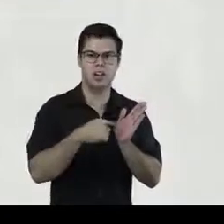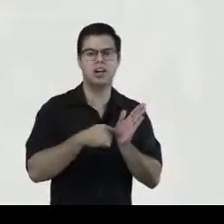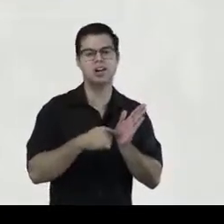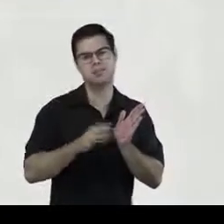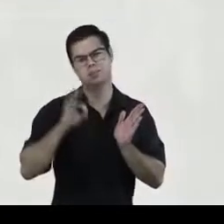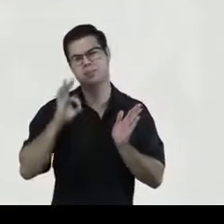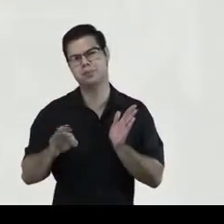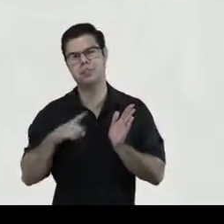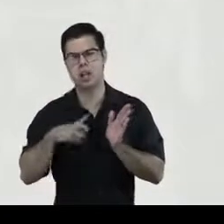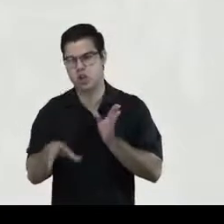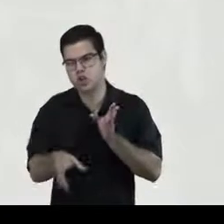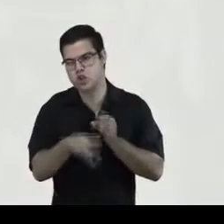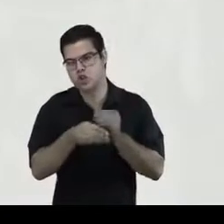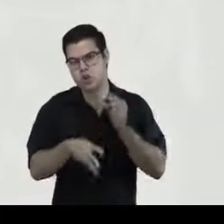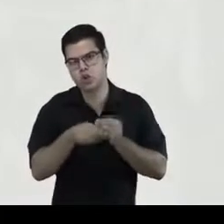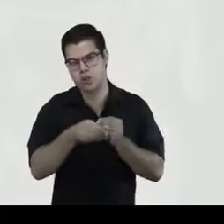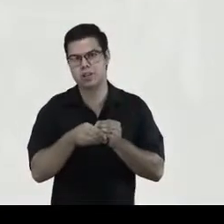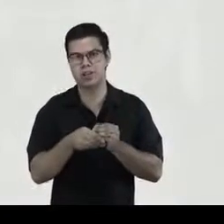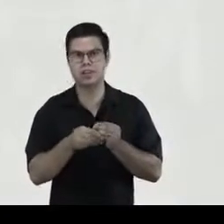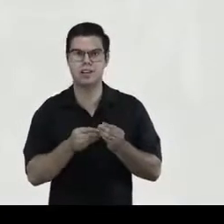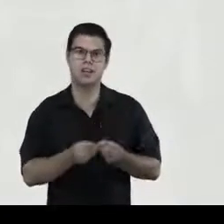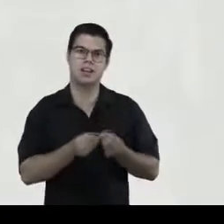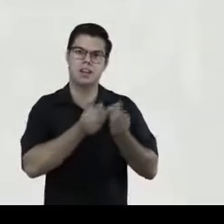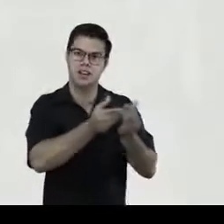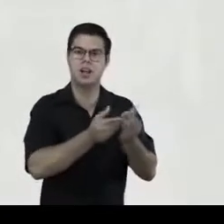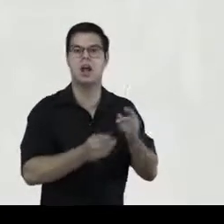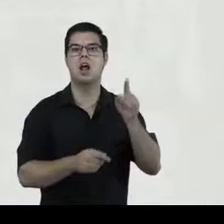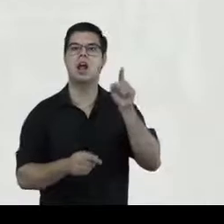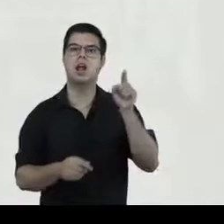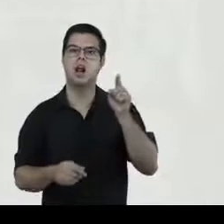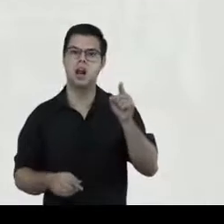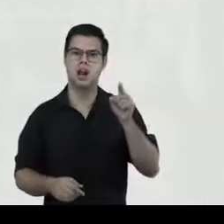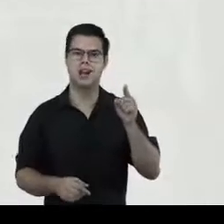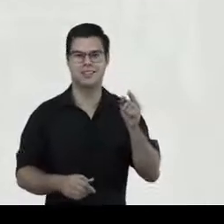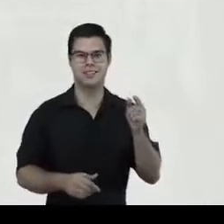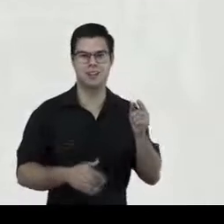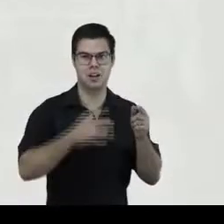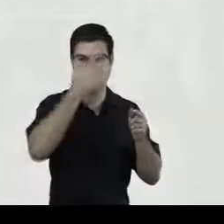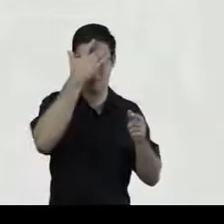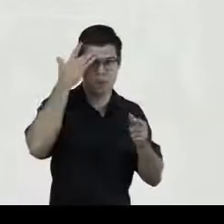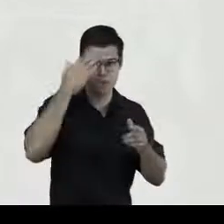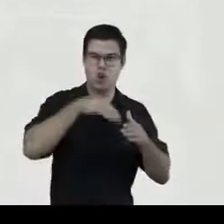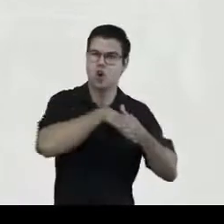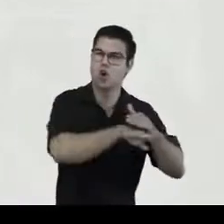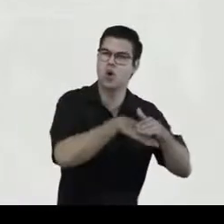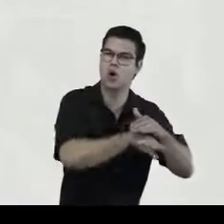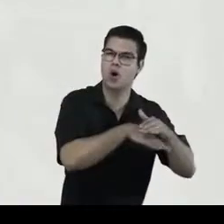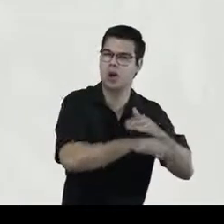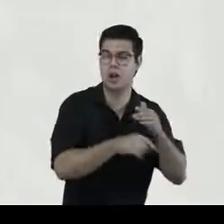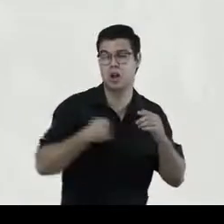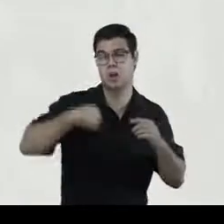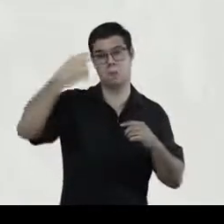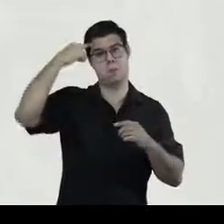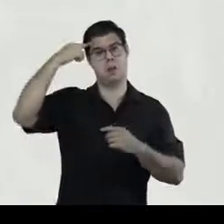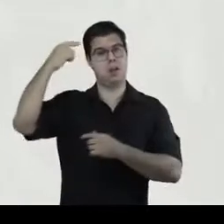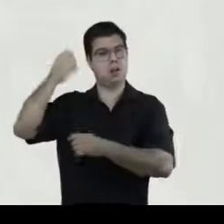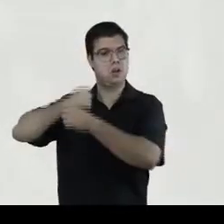pensais au début que ça avait été fait à Lyon en 1762 ou en 1824 quand on a réédité Louise Labbé.